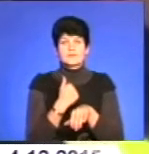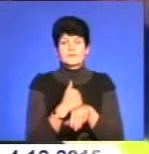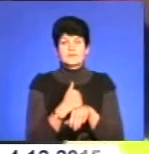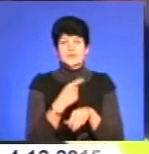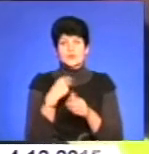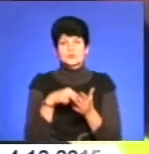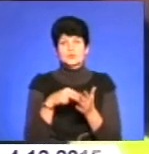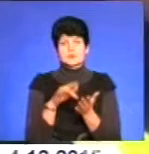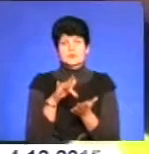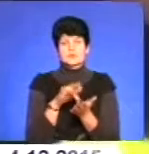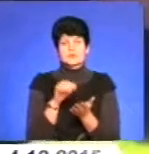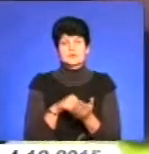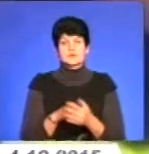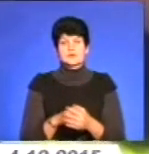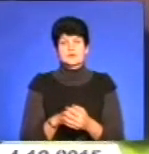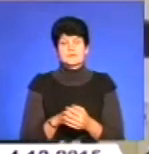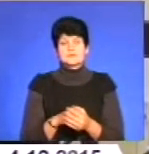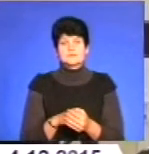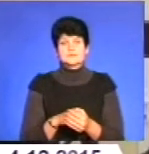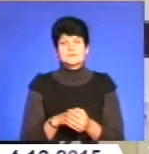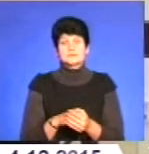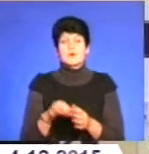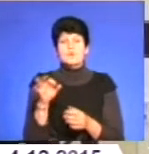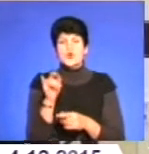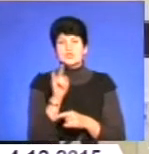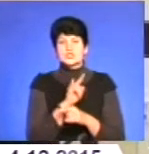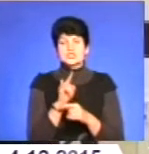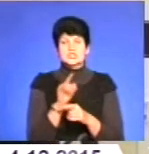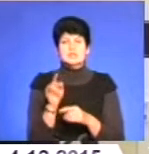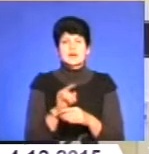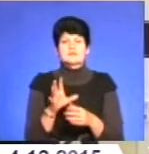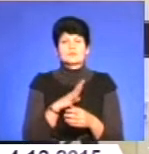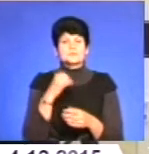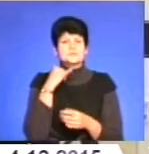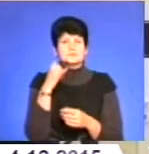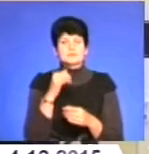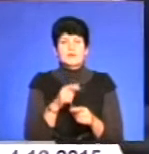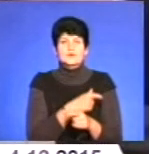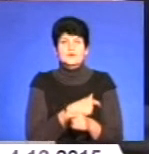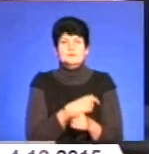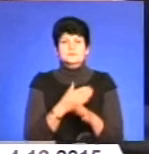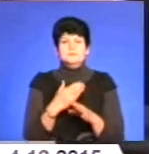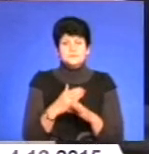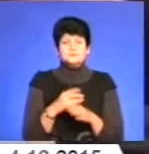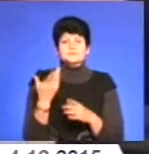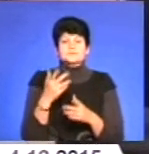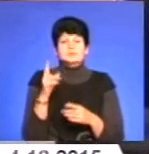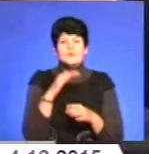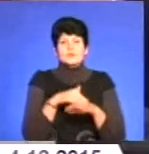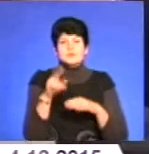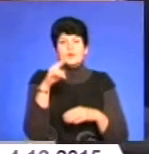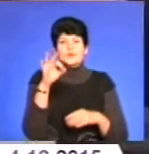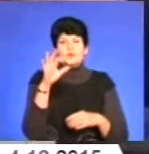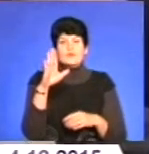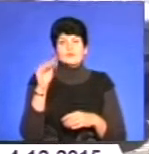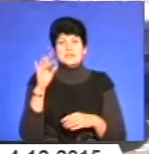Стою на контрольній точці. Про шахрайство надійшло повідомлення у чергову частину. До мешканця вулиці Довженка